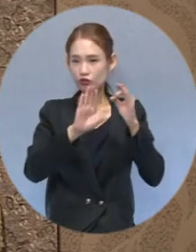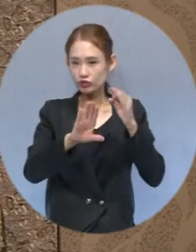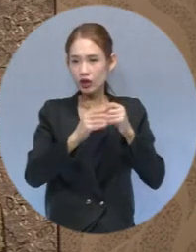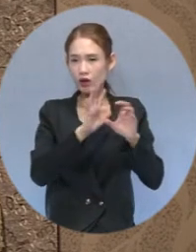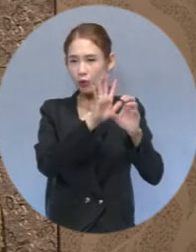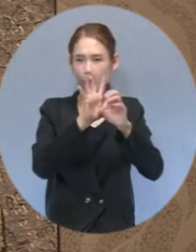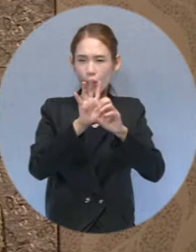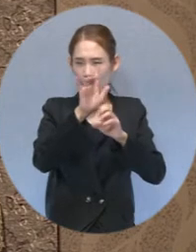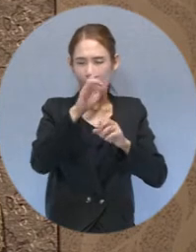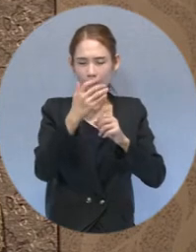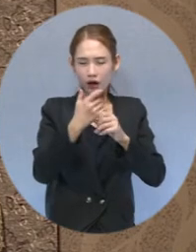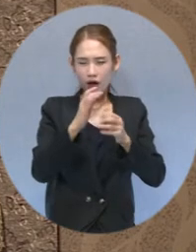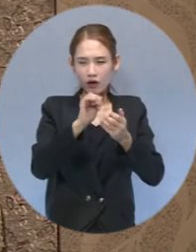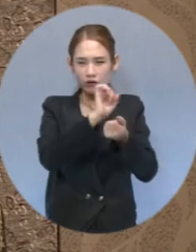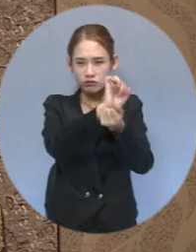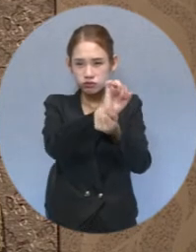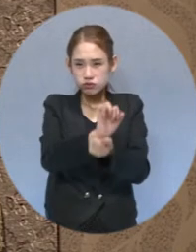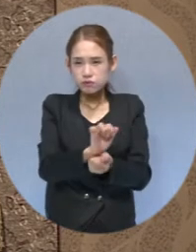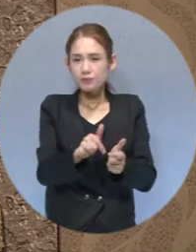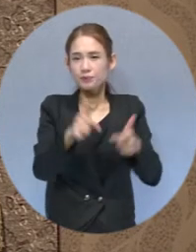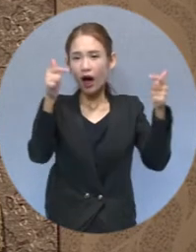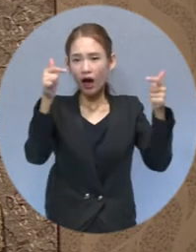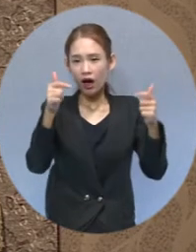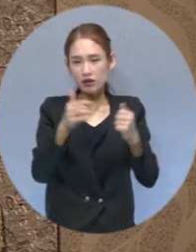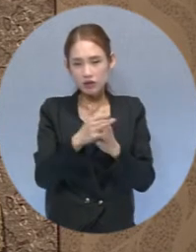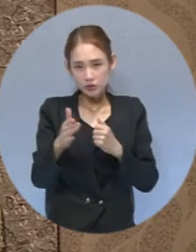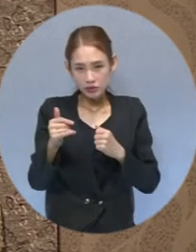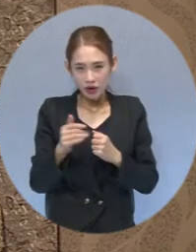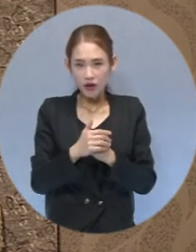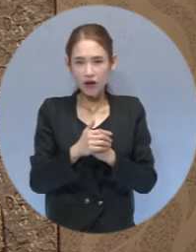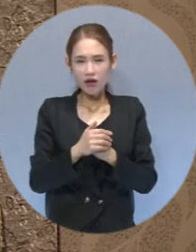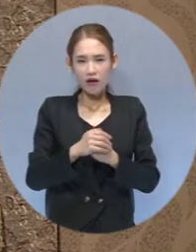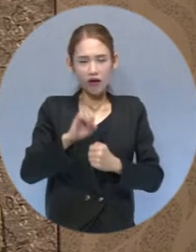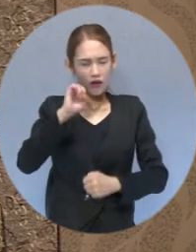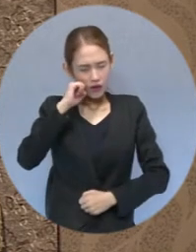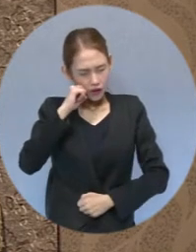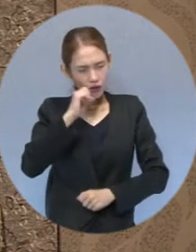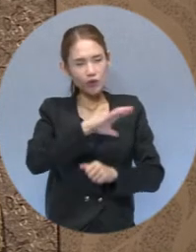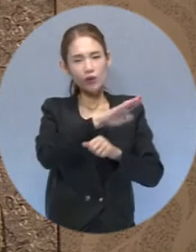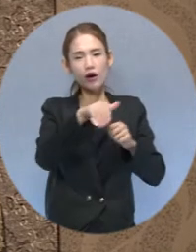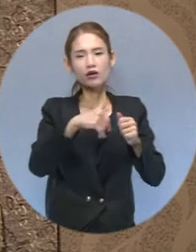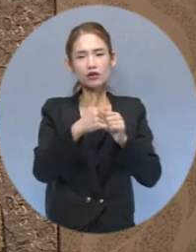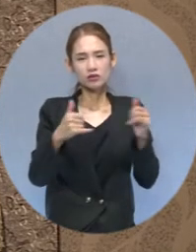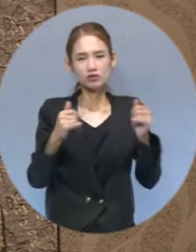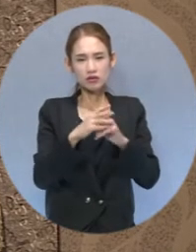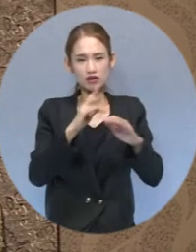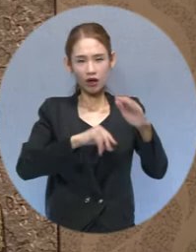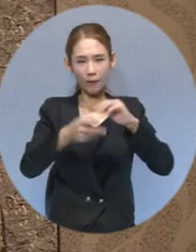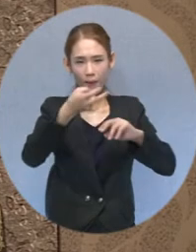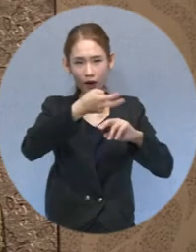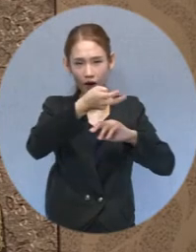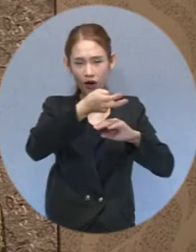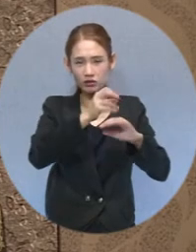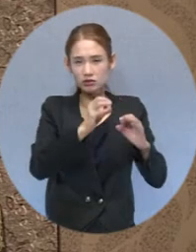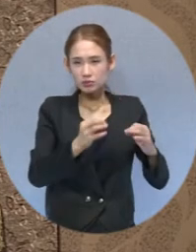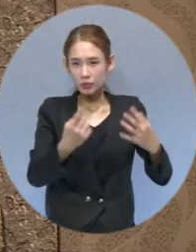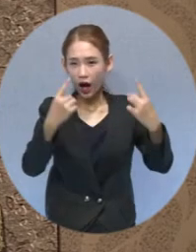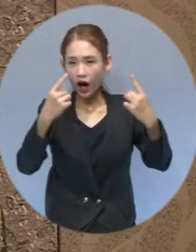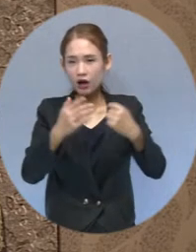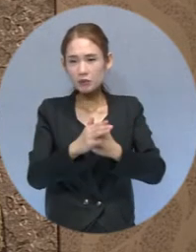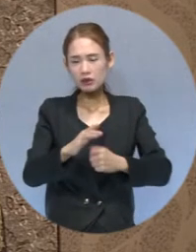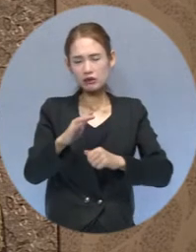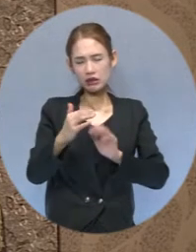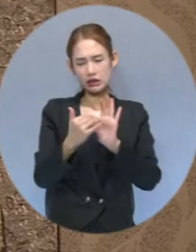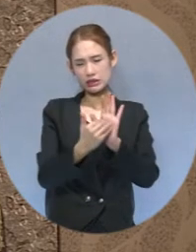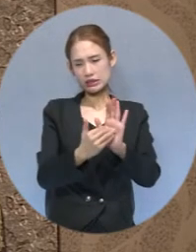네. 가뜩이나 어려운 시민들이 또 대중교통 요금까지 올리는 부분들에 대한 저항도 있었기 때문에 잠시 네. 또